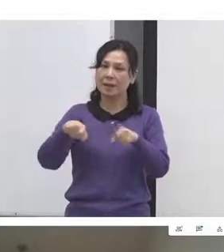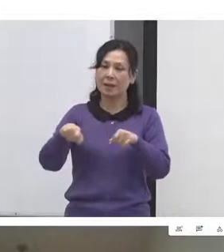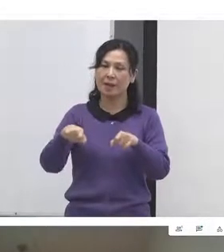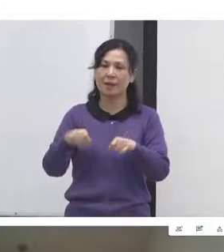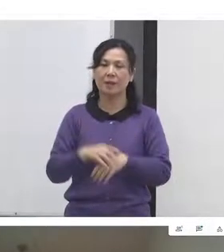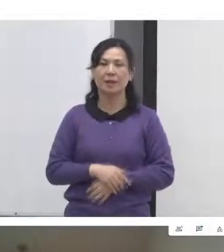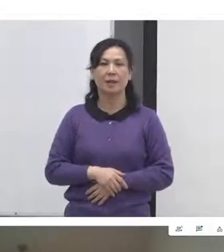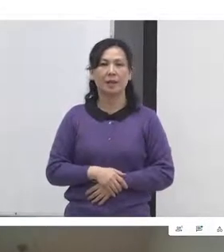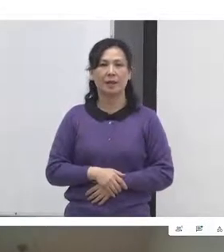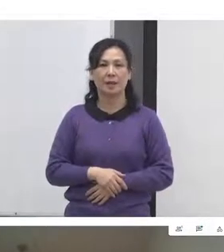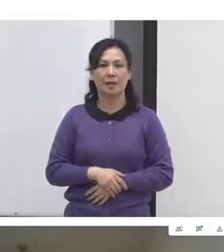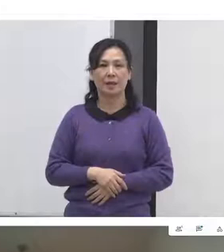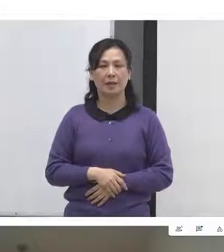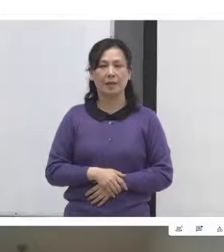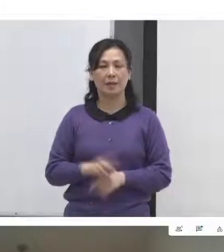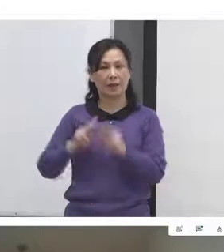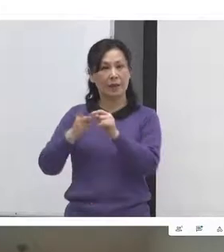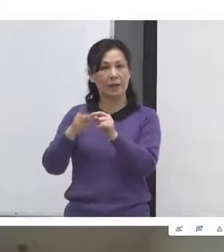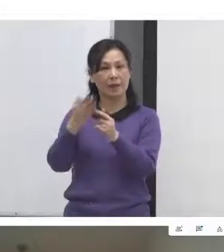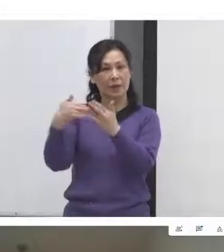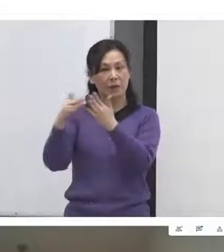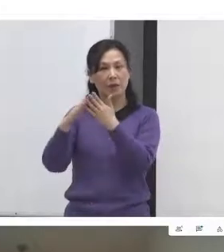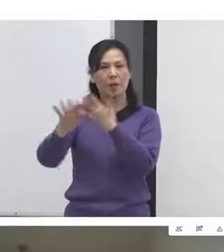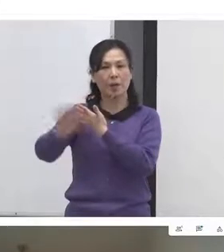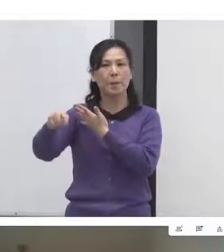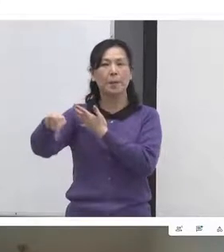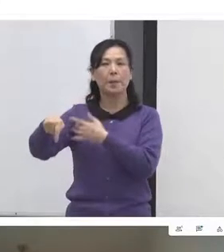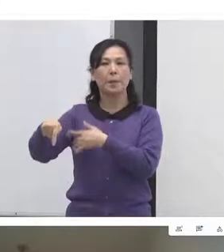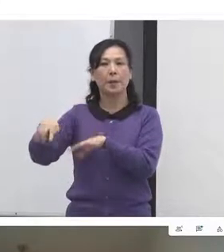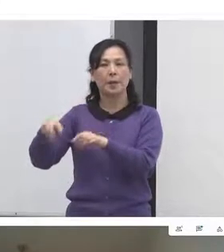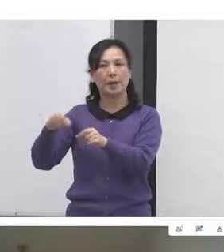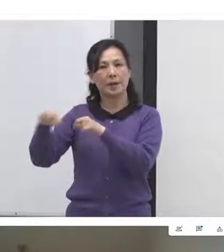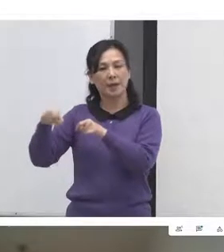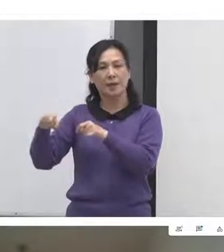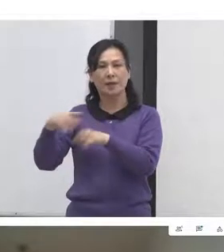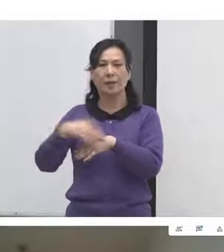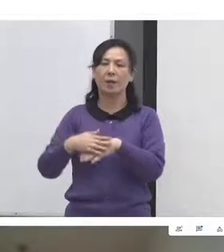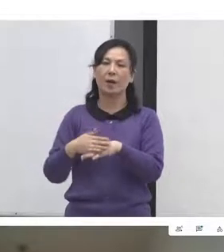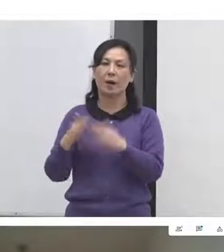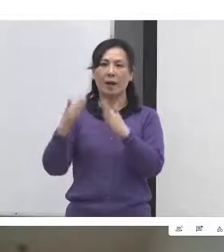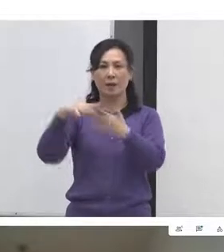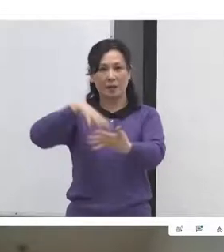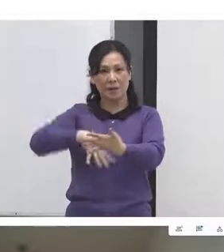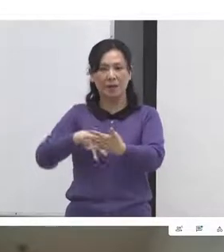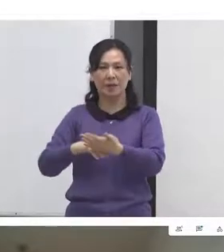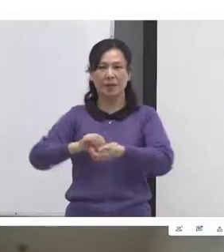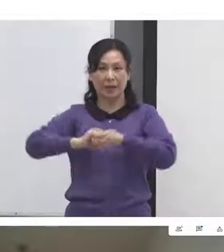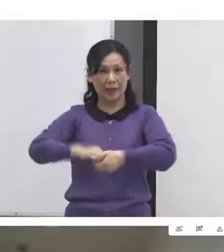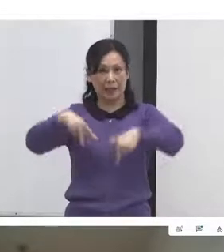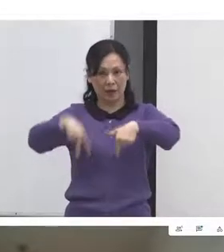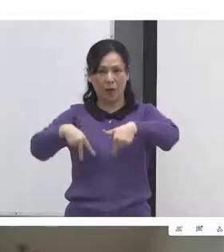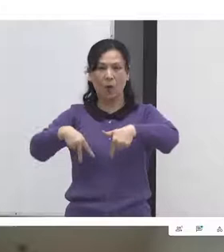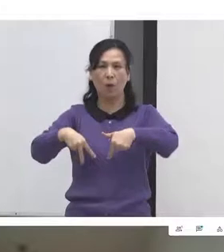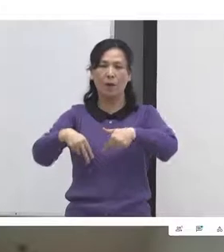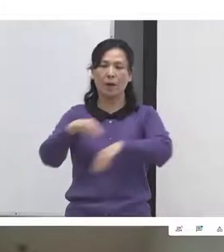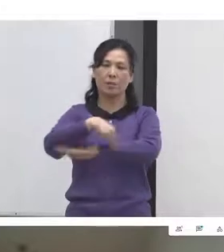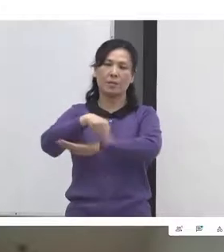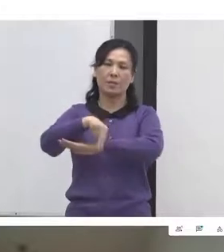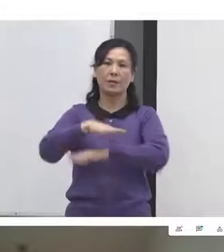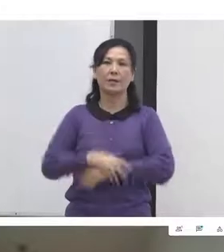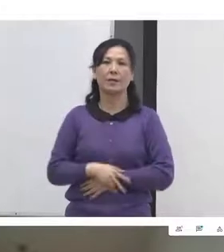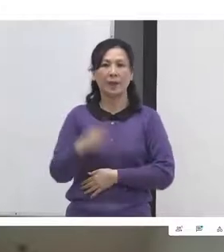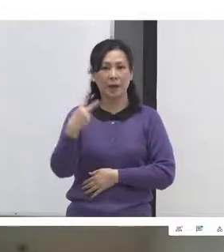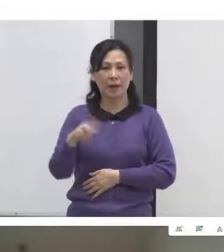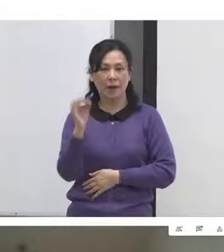们学校里面其他的 Lab， 做一些室内定位系统，还有比如说高速